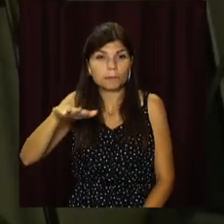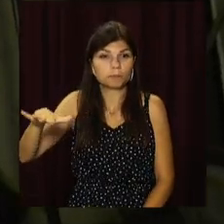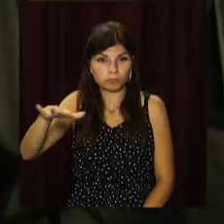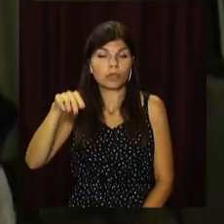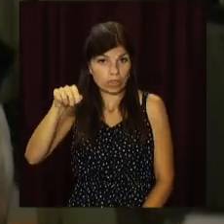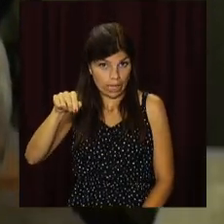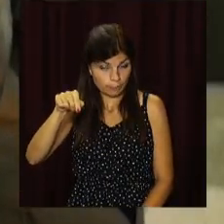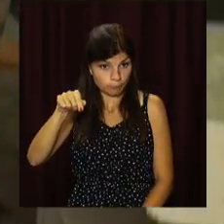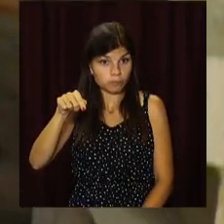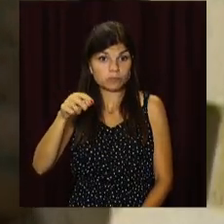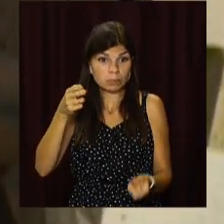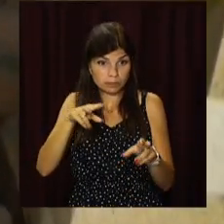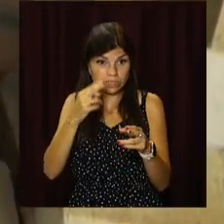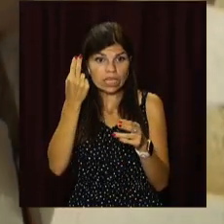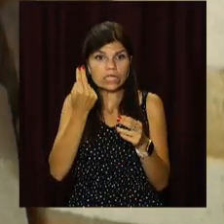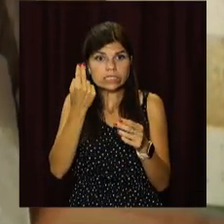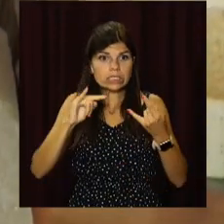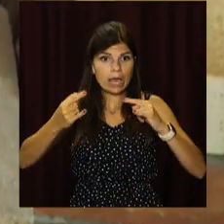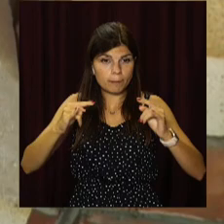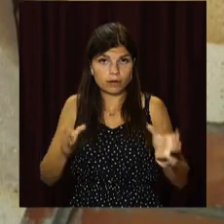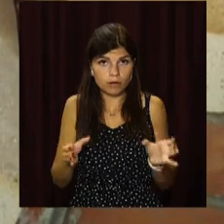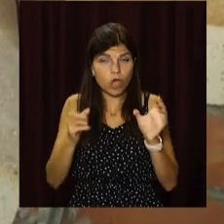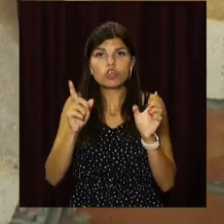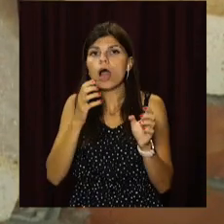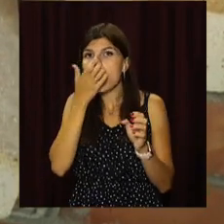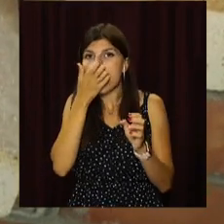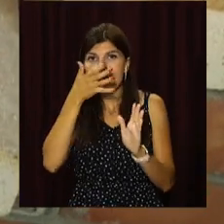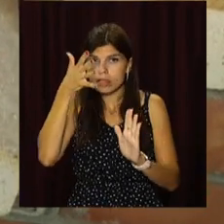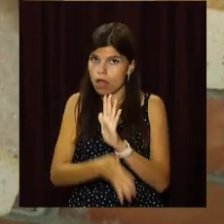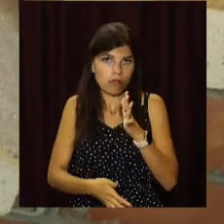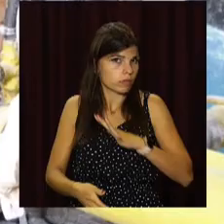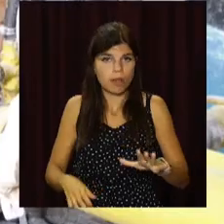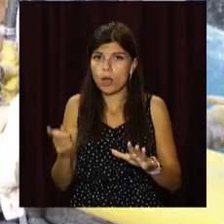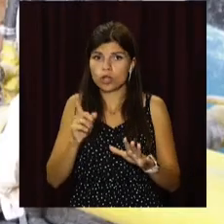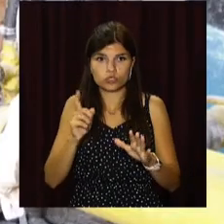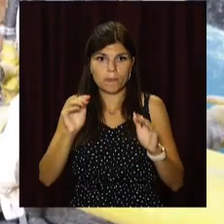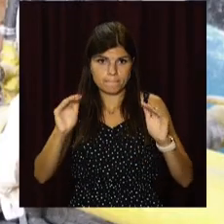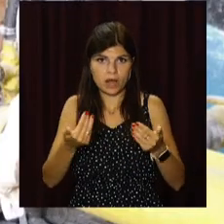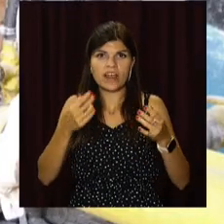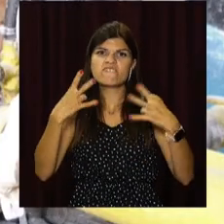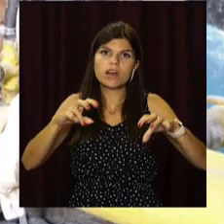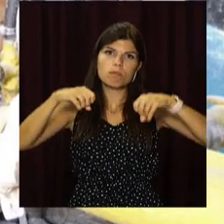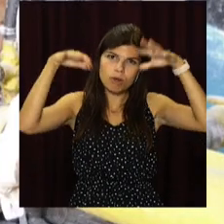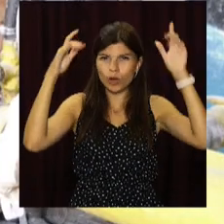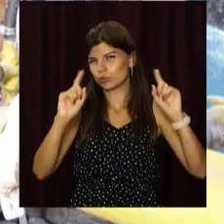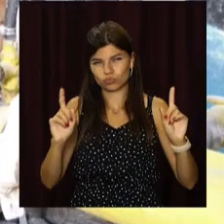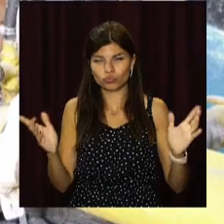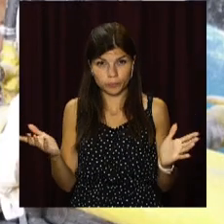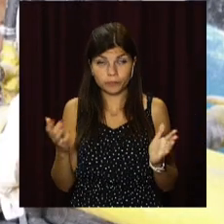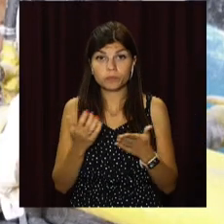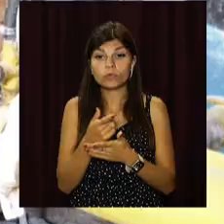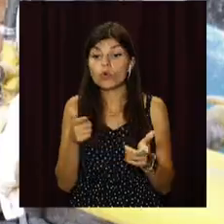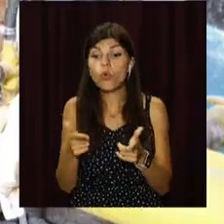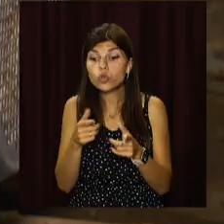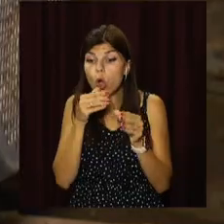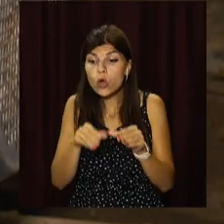захисне покриття на котлі. Це дозволить уникати тепловтрат та зменшити викиди в довкілля. Цьогоріч, готуючись до нового